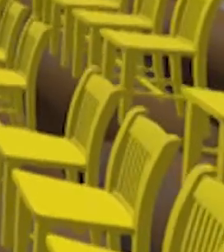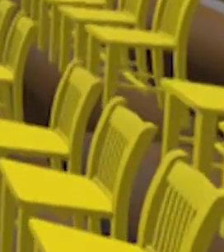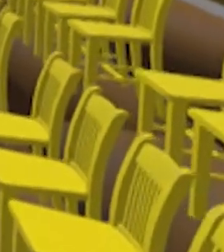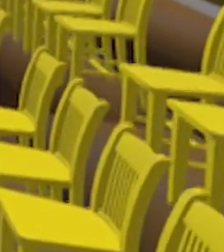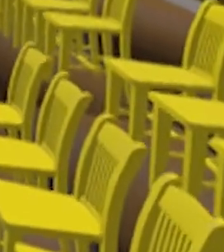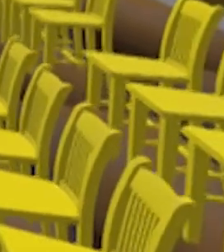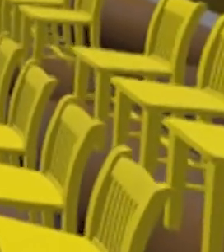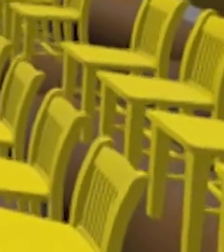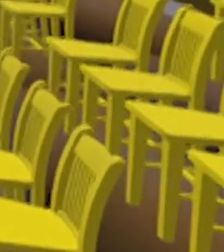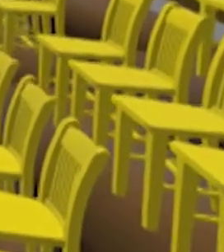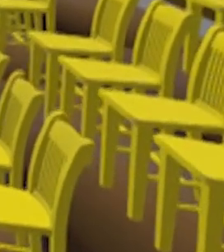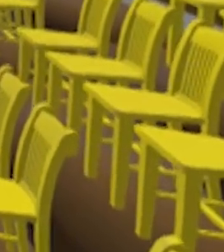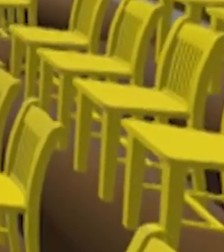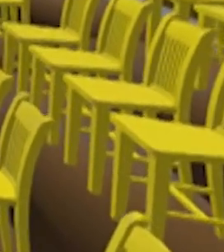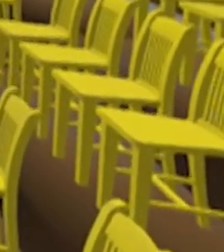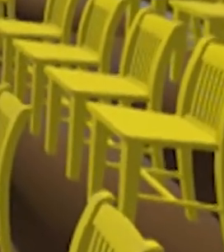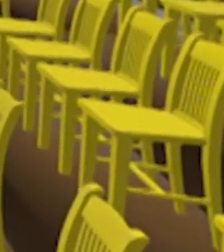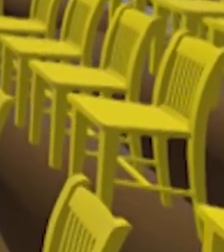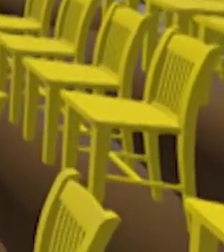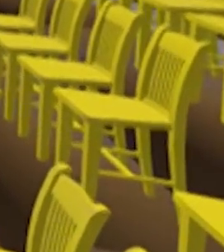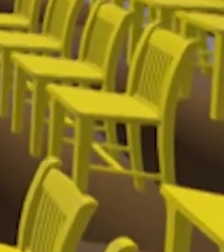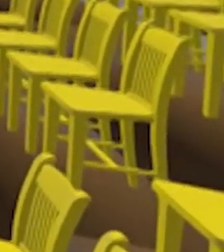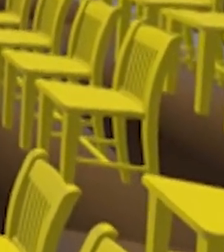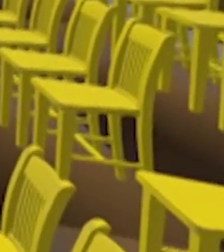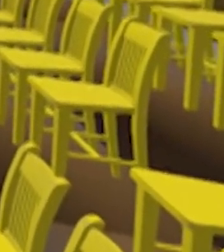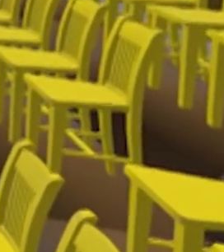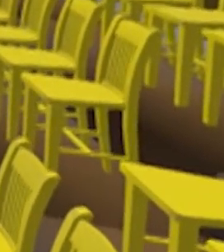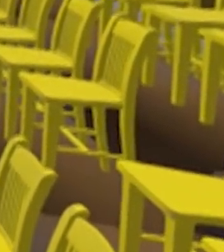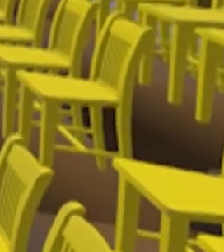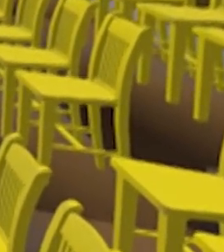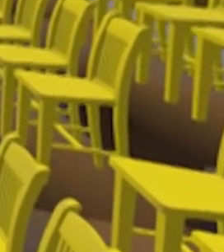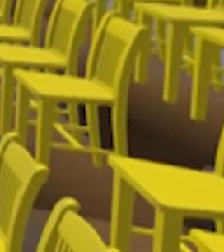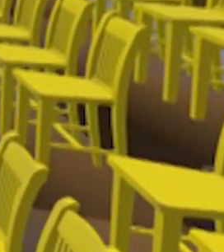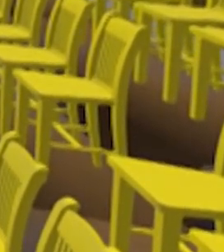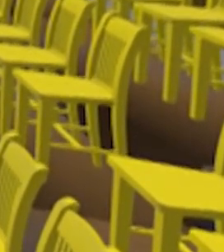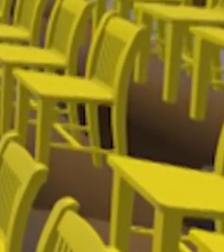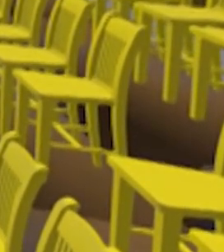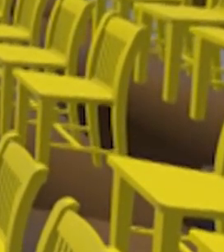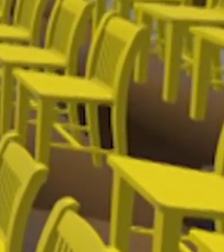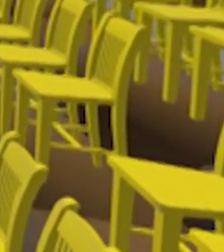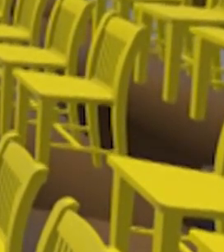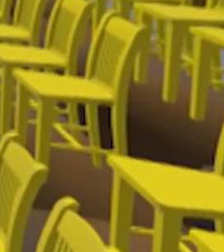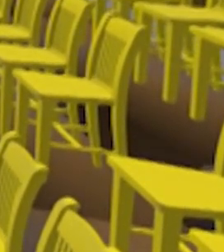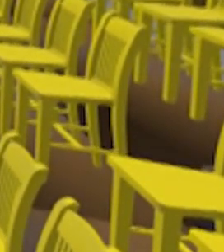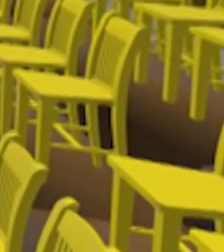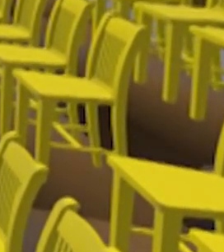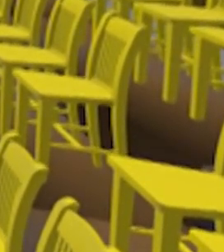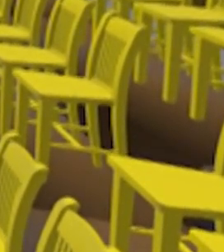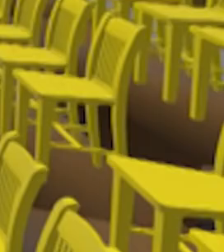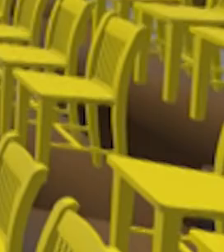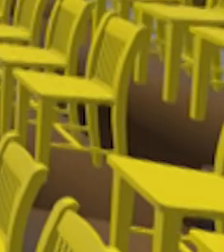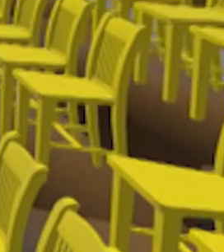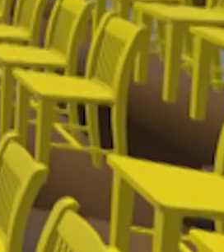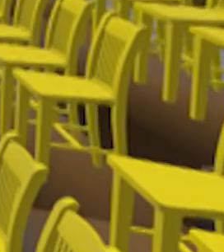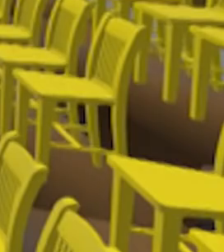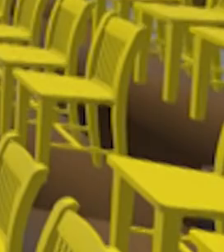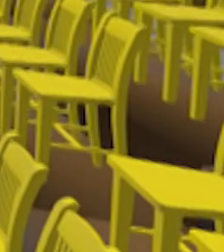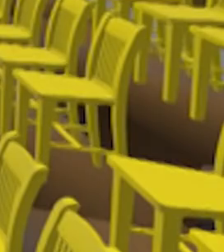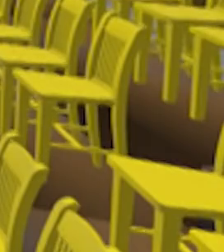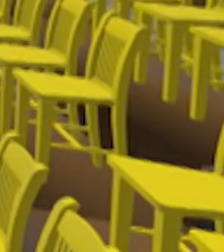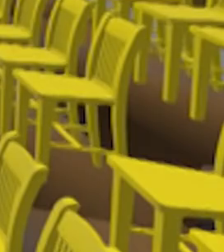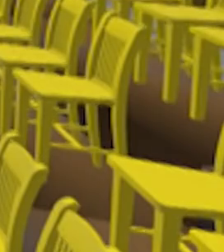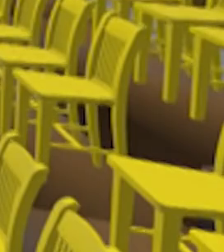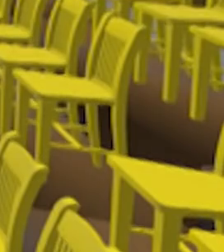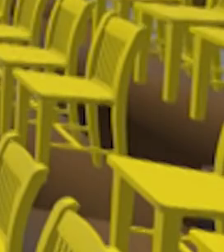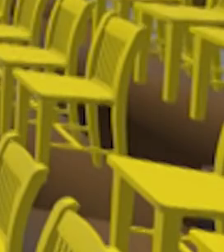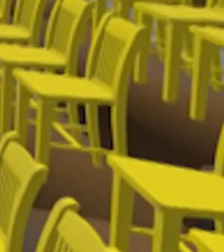රාජපක්ෂ මහතා හැර එම පවුලේ කැබිනට් අමාත්‍යවරු ලෙස කටයුතු කළ චමල් රාජපක්ෂ, නාමල් රාජපක්ෂ මහතුරු සහ රාජ්‍ය අමාත්‍ය ශෂීන්ද්‍ර රාජපක්ෂ මහතා